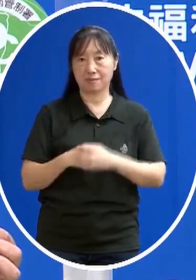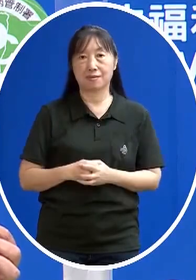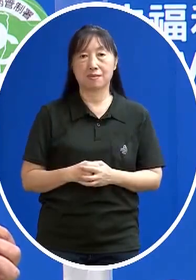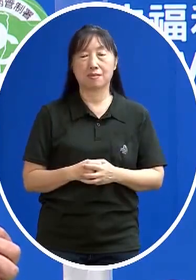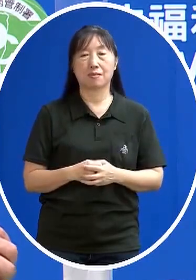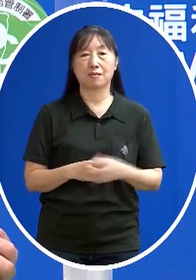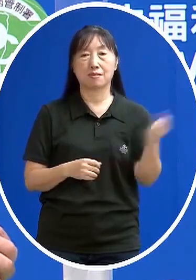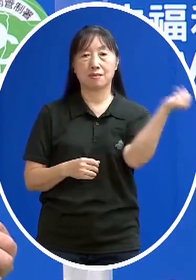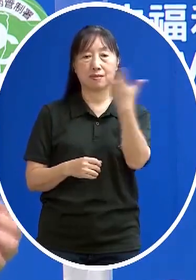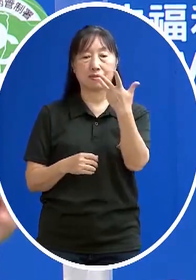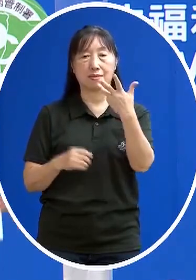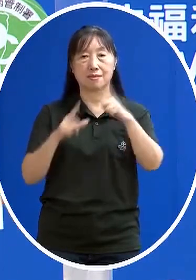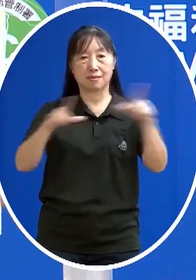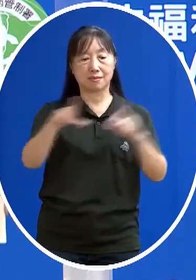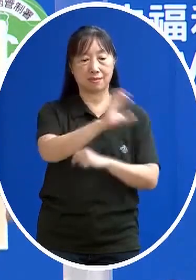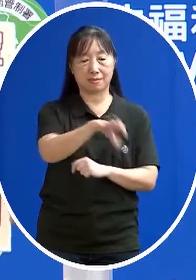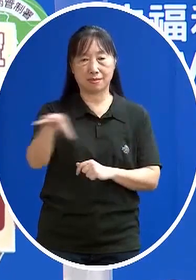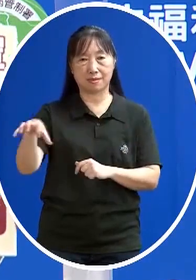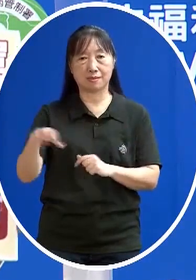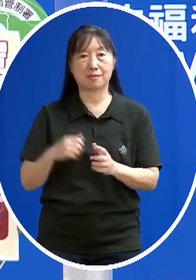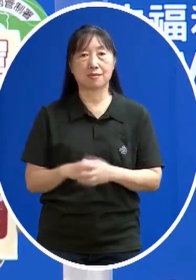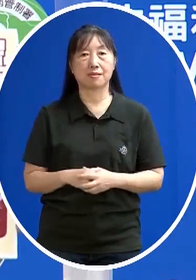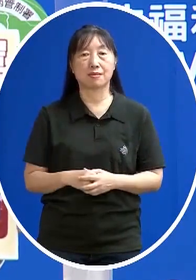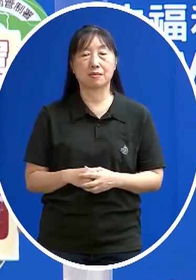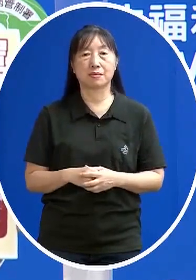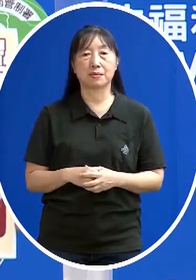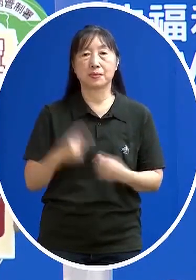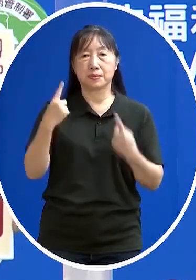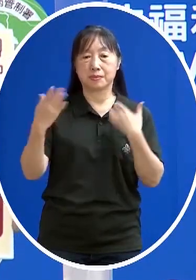个8大的处所，让大家可以比较